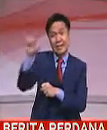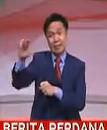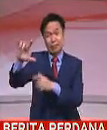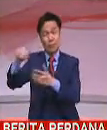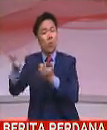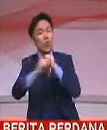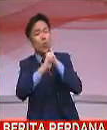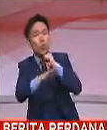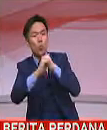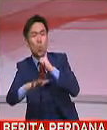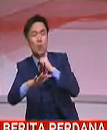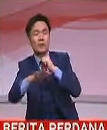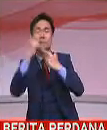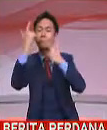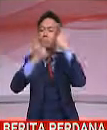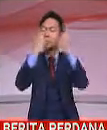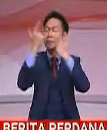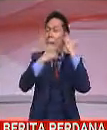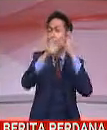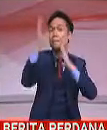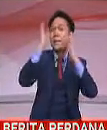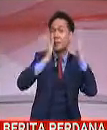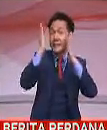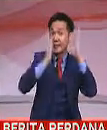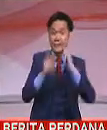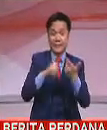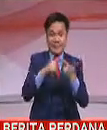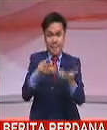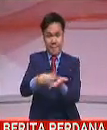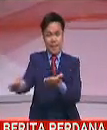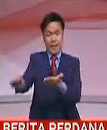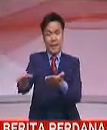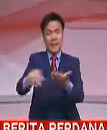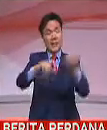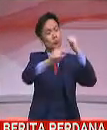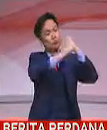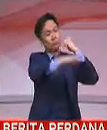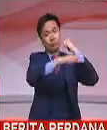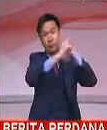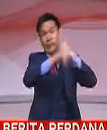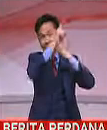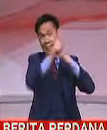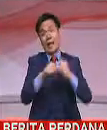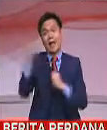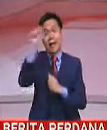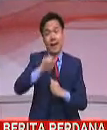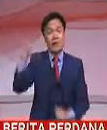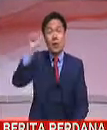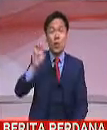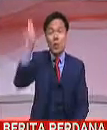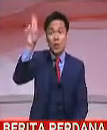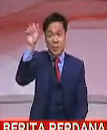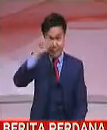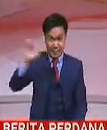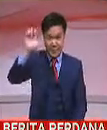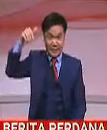untuk kempen periklanan tourism Malaysia serta perkhidmatan pembelian ruang iklan bagi pasaran negara Asia Utara dan Asia Timur